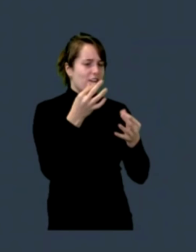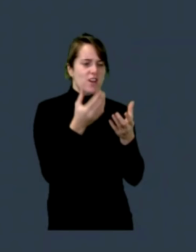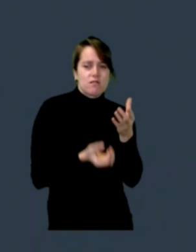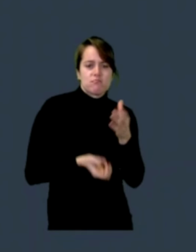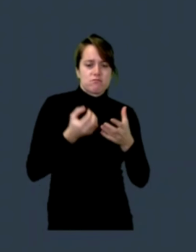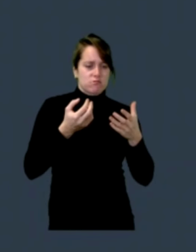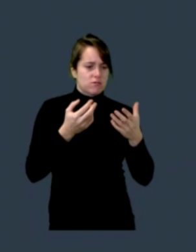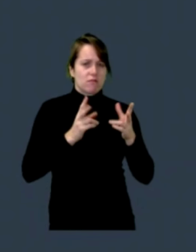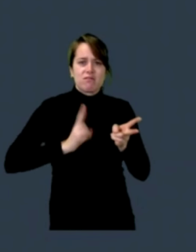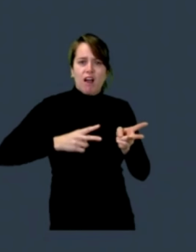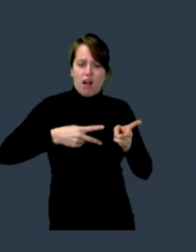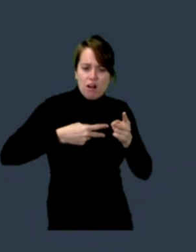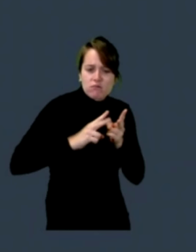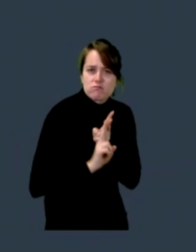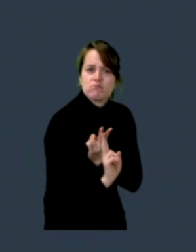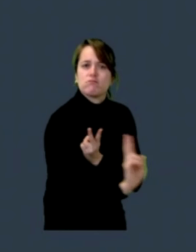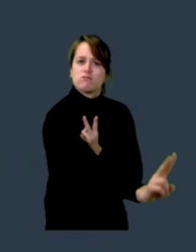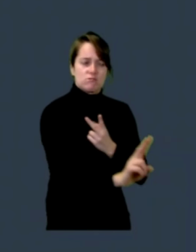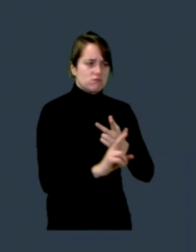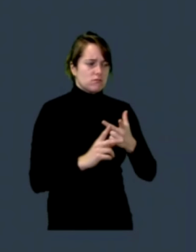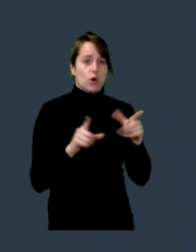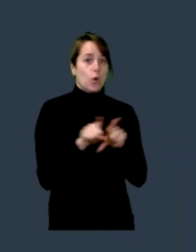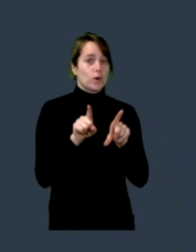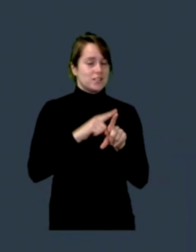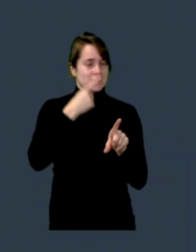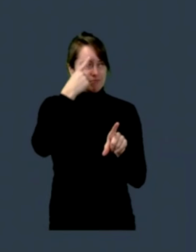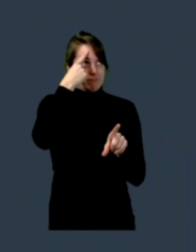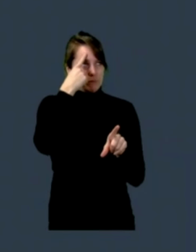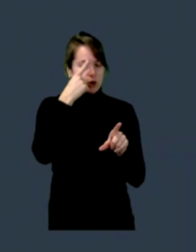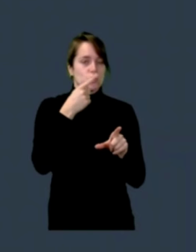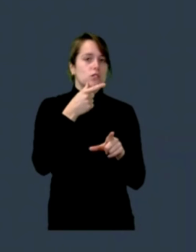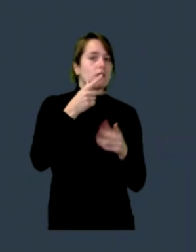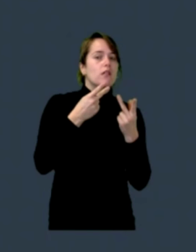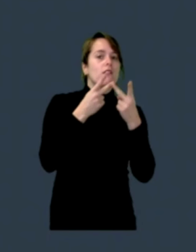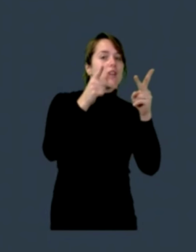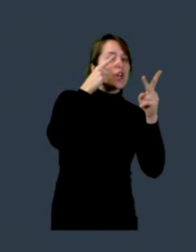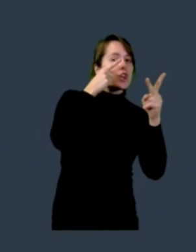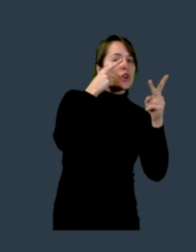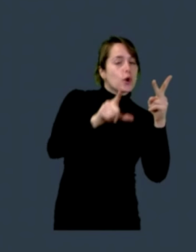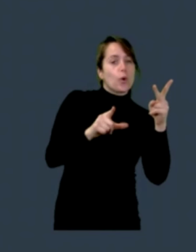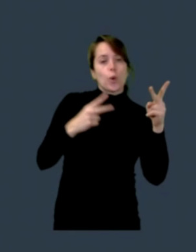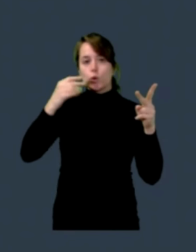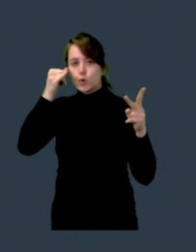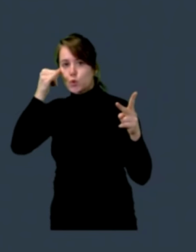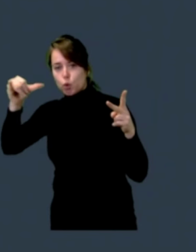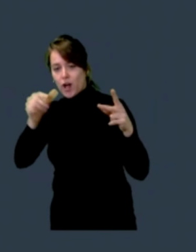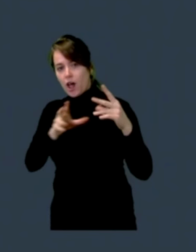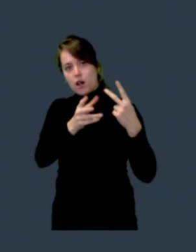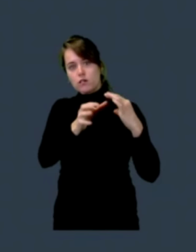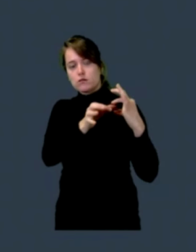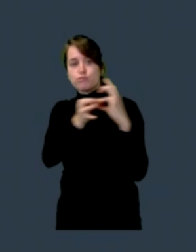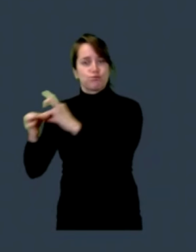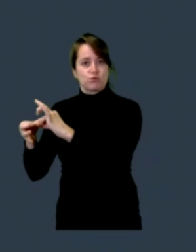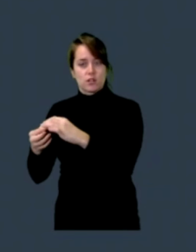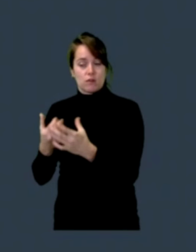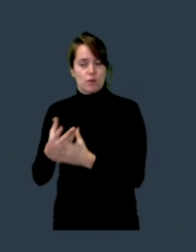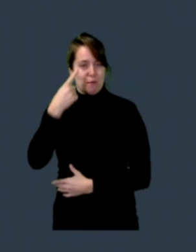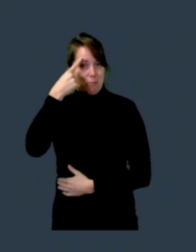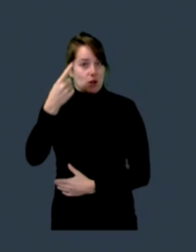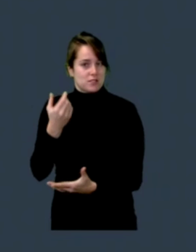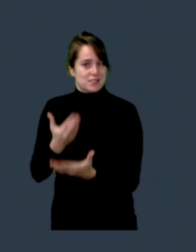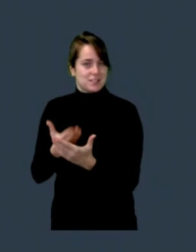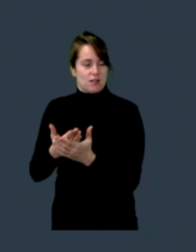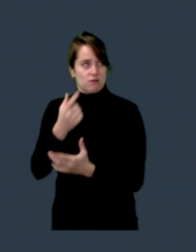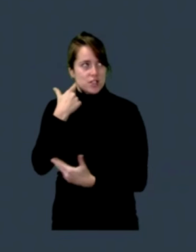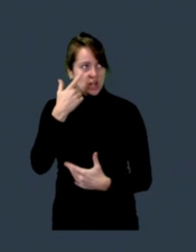d'infrastructures ferroviaires. Et il avait évoqué le Lyon-Turin, un projet qui, lui, qui était si farouchement européen, lui tenait tout particulièrement à